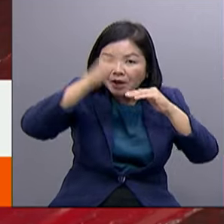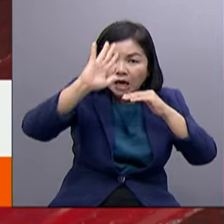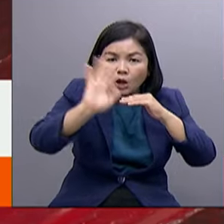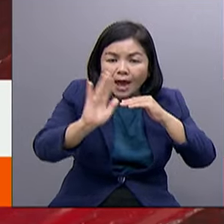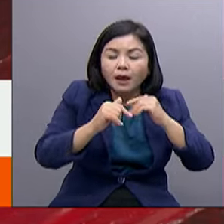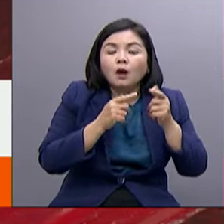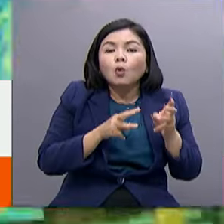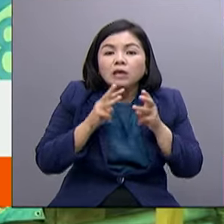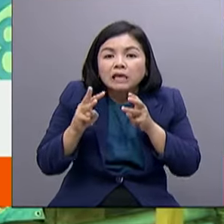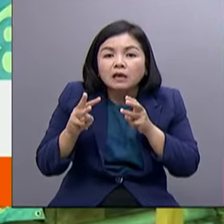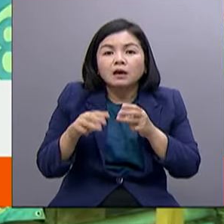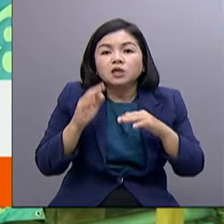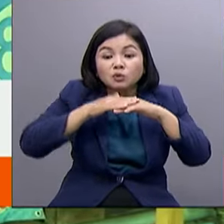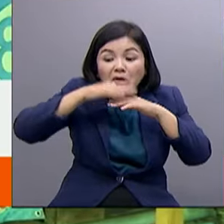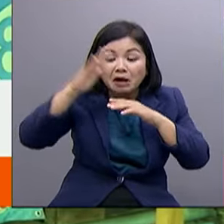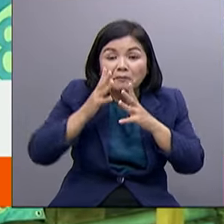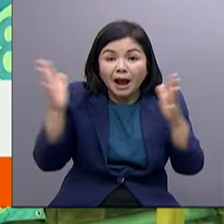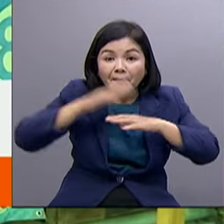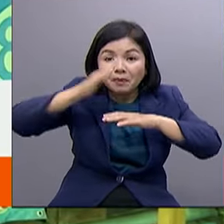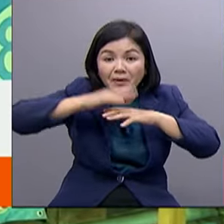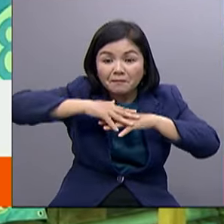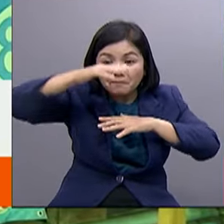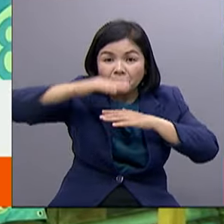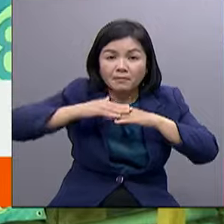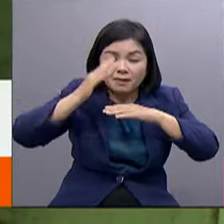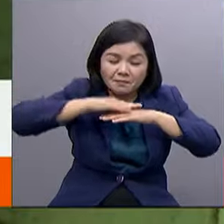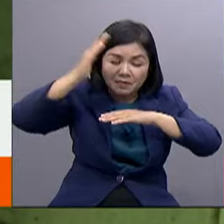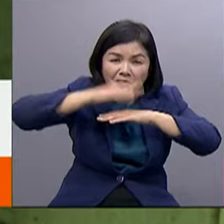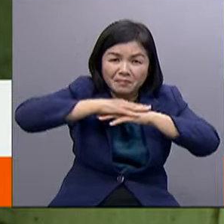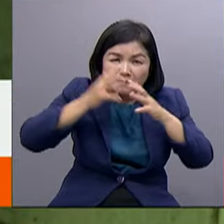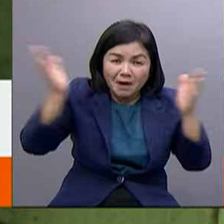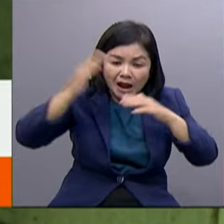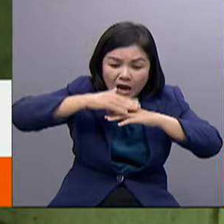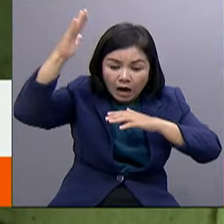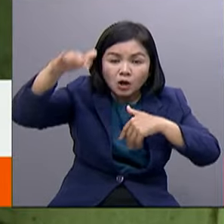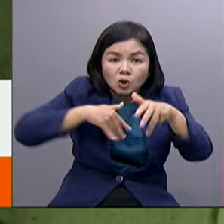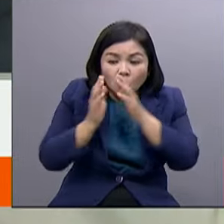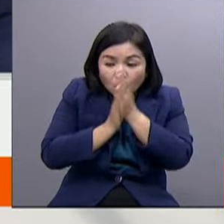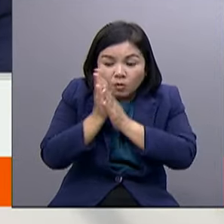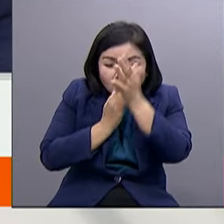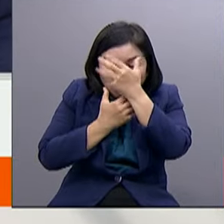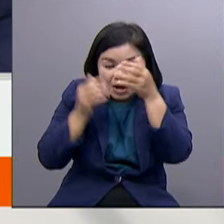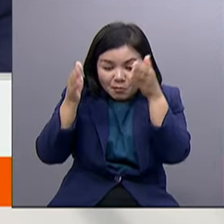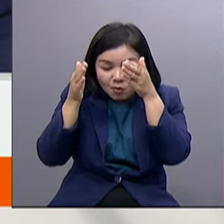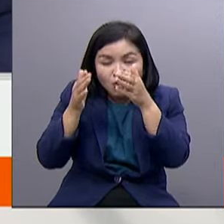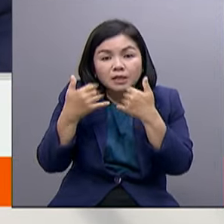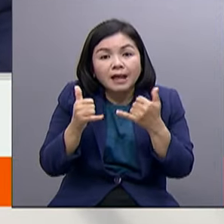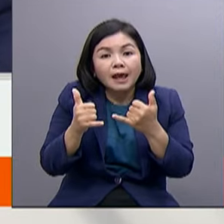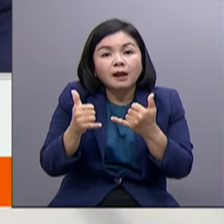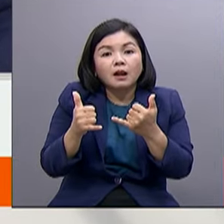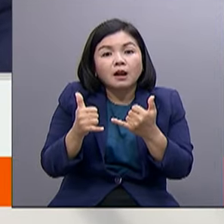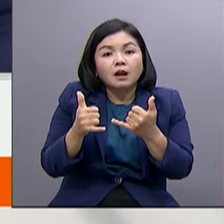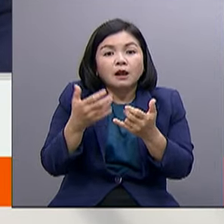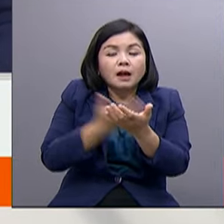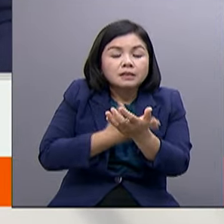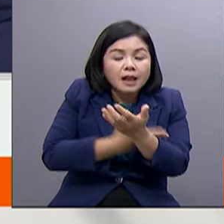ระตุ้นให้เกิดการอยากเล่นพนันมากเกินไป ค่ะก็เท่ากับว่าคือการบริหารจัดการเรื่องของจำนวนสลากที่มันจะหมุนเวียนทั้ง